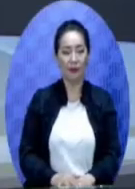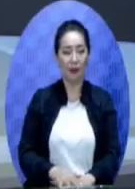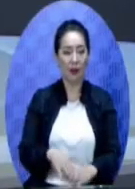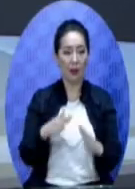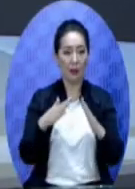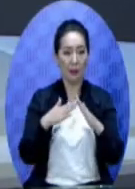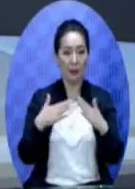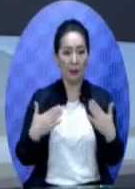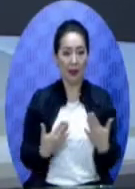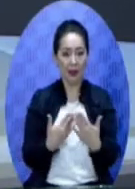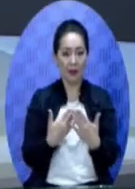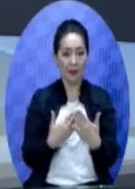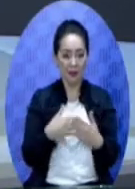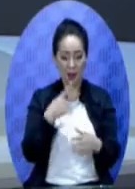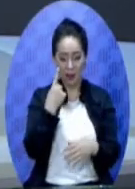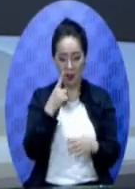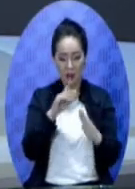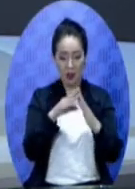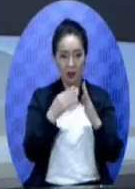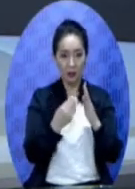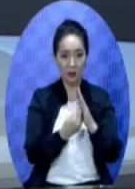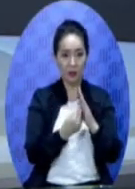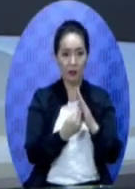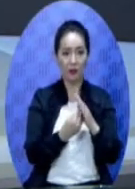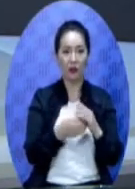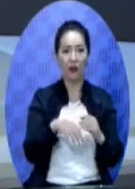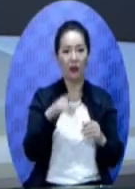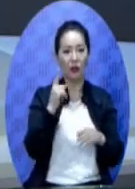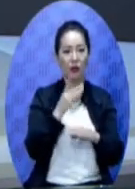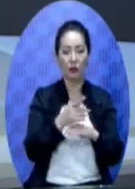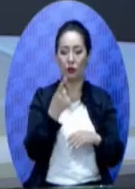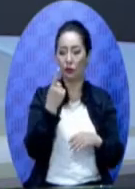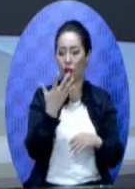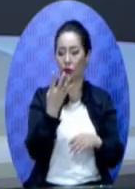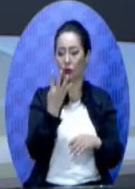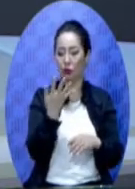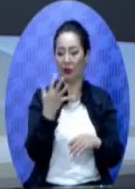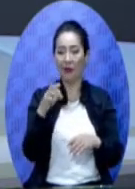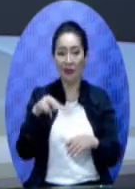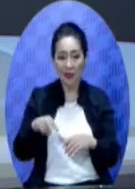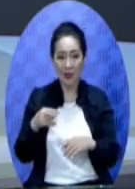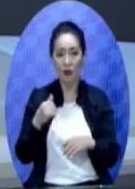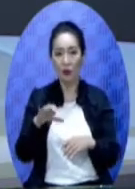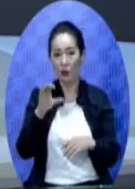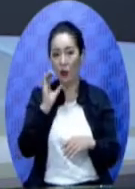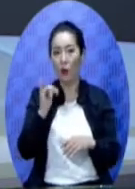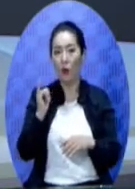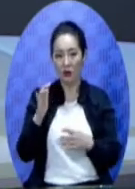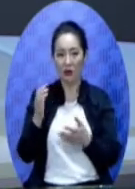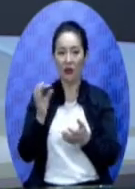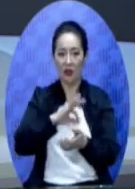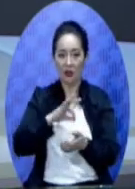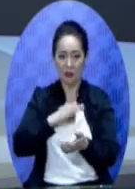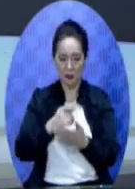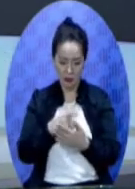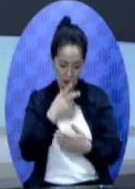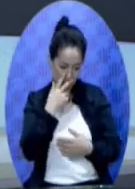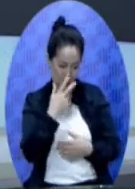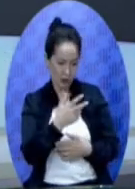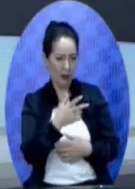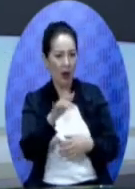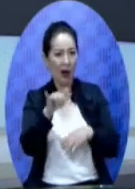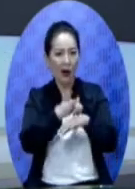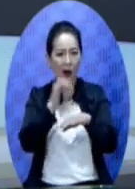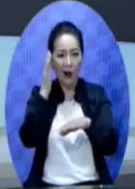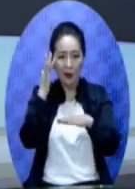Орон сууцанд амьдардаг нэг өрх хоног дунджаар 450 литр цэвэр ус хэрэглэдэг байна. Энэ нь бусад улс орнуудын хэрэглээтэй харьцуулбал хэт үрлэгэн гэж хэлж болохоор